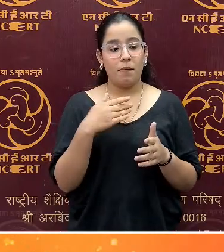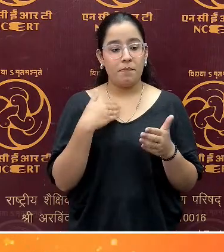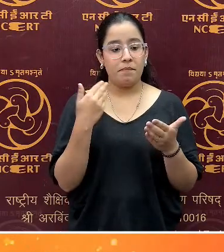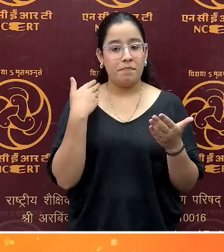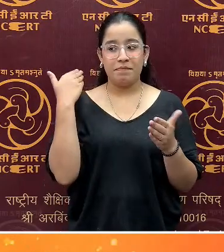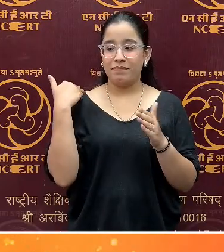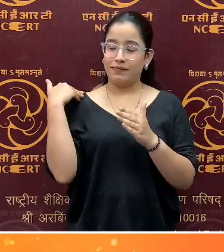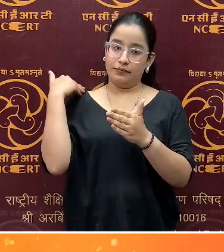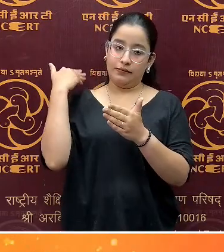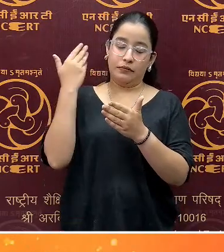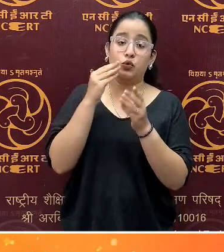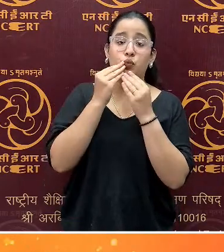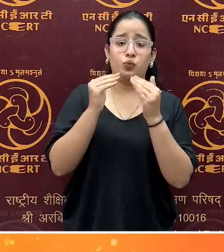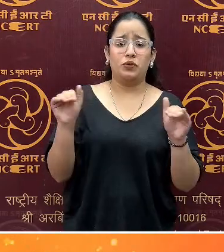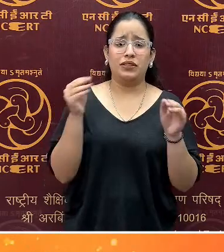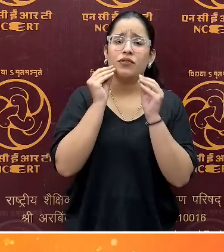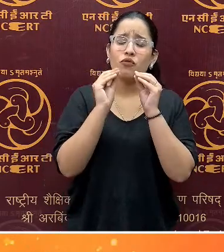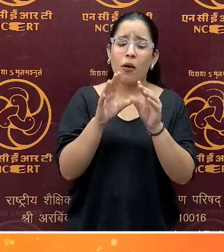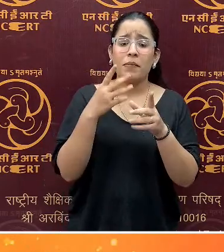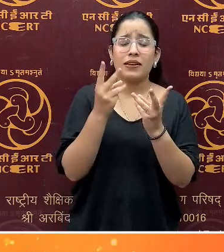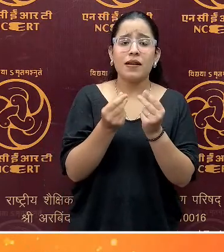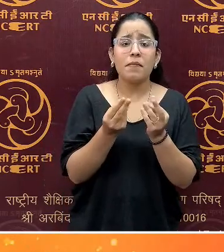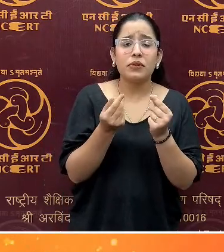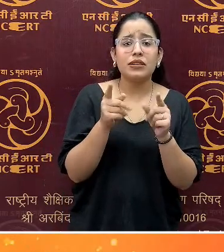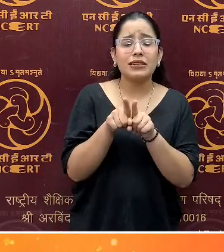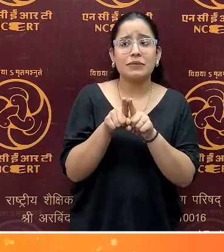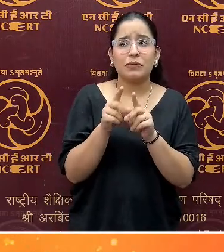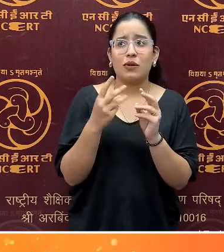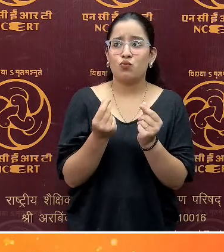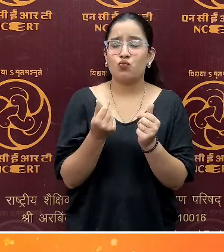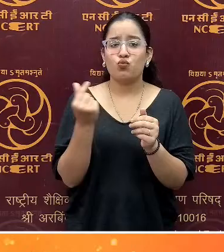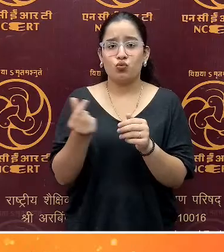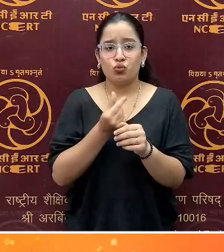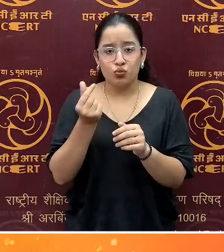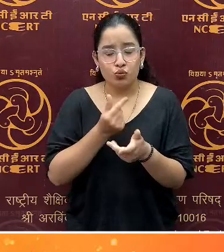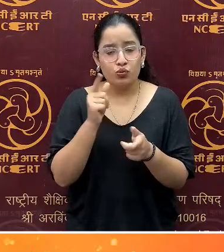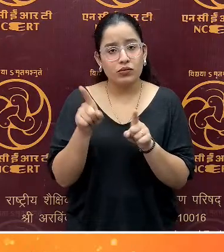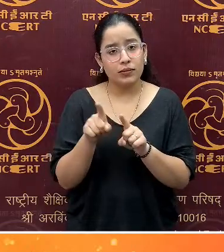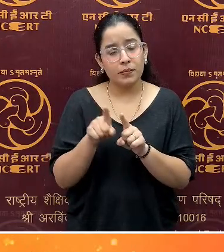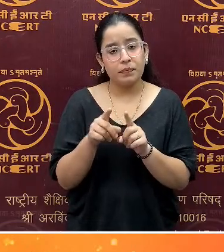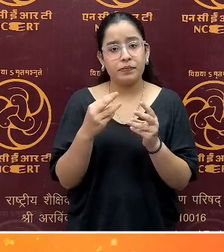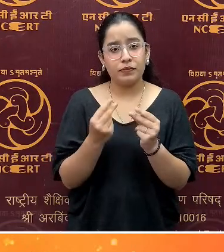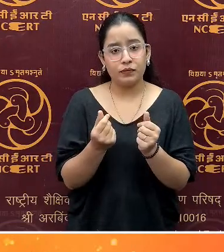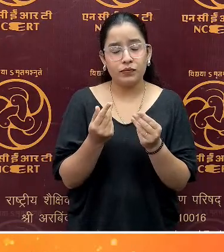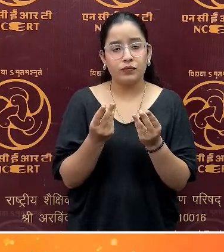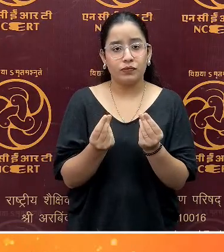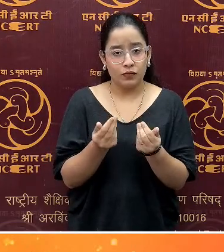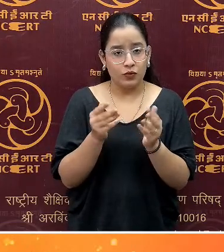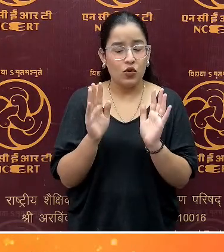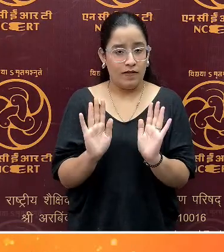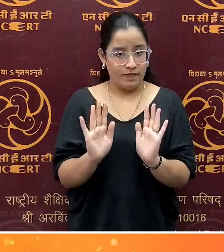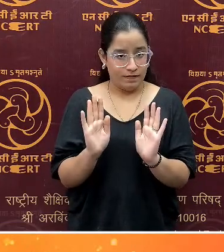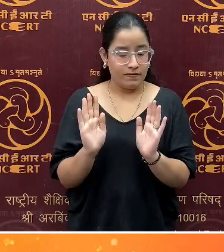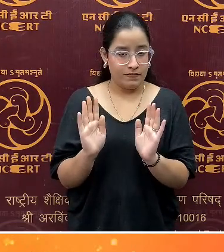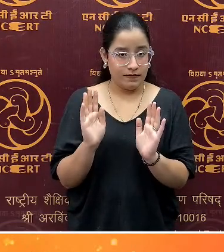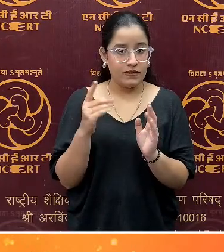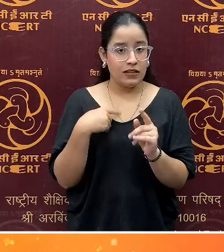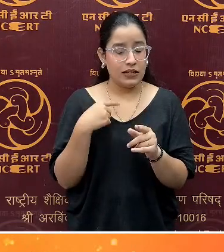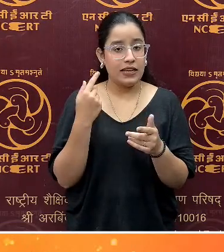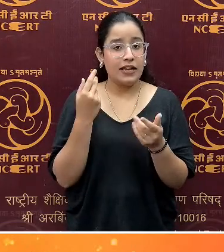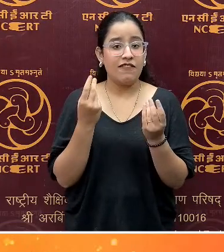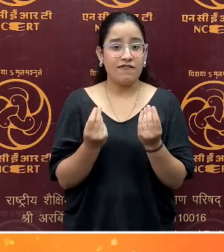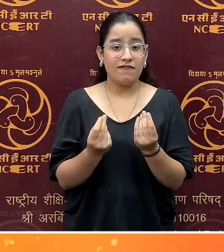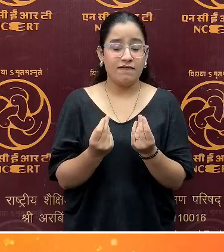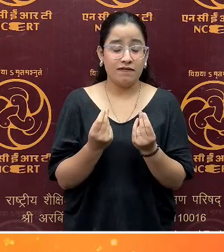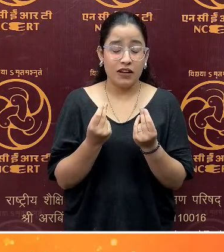saying this to children कि जो भी numbers हमें computation के लिए use करना होता है या दिया जाता है question में, they are